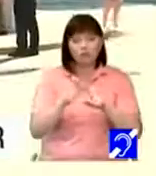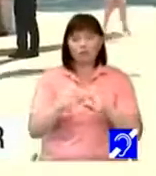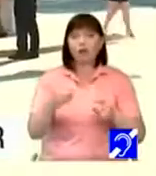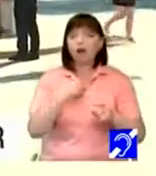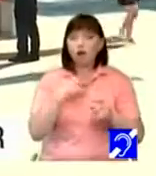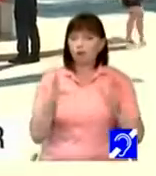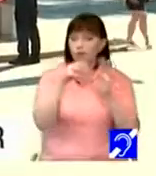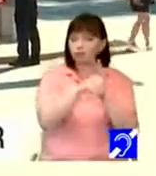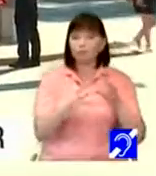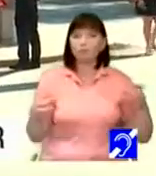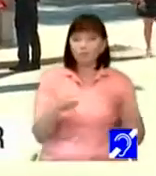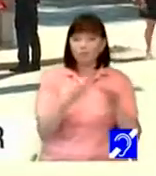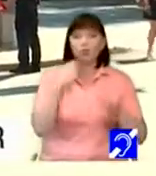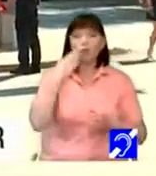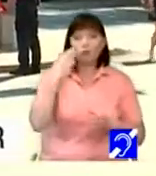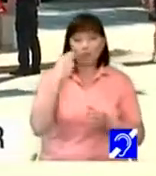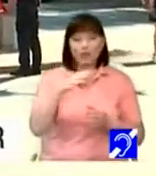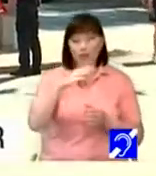unioniste.